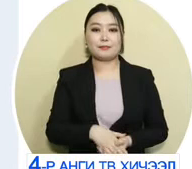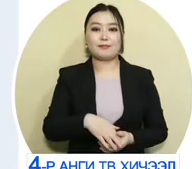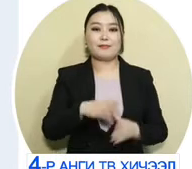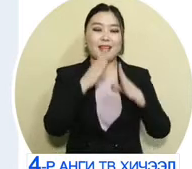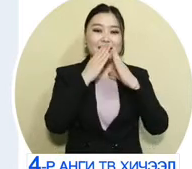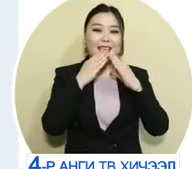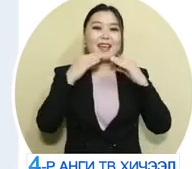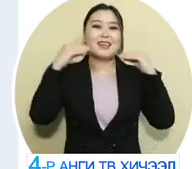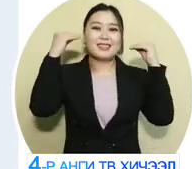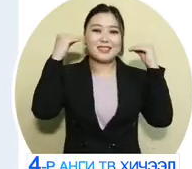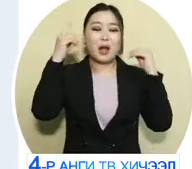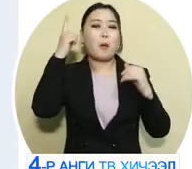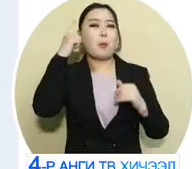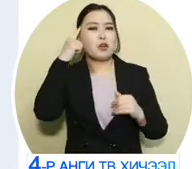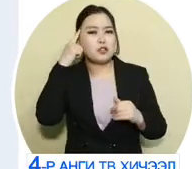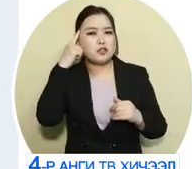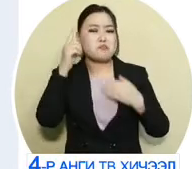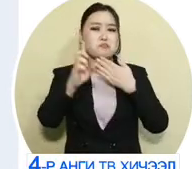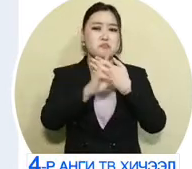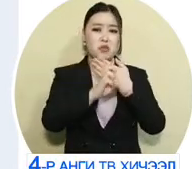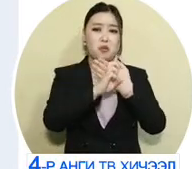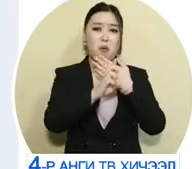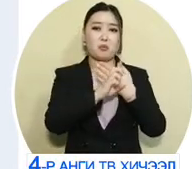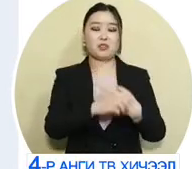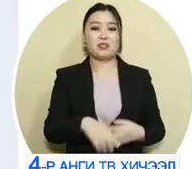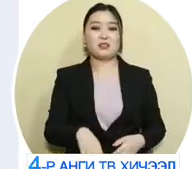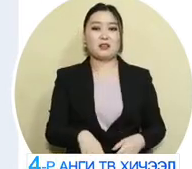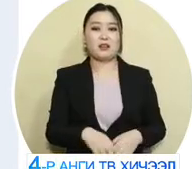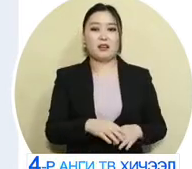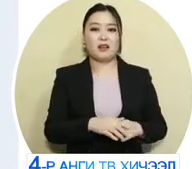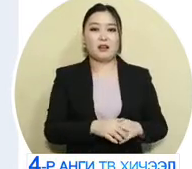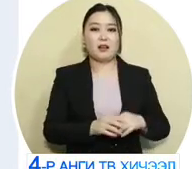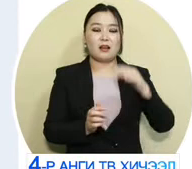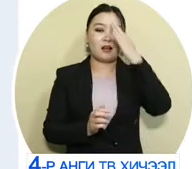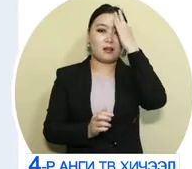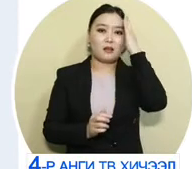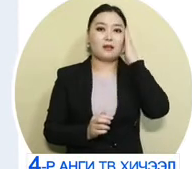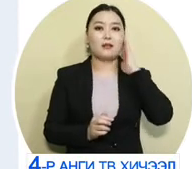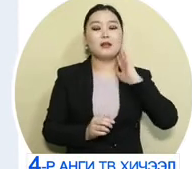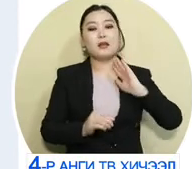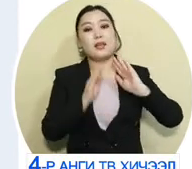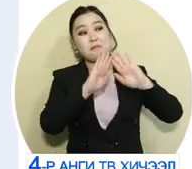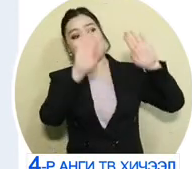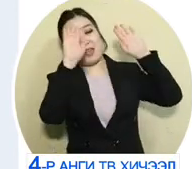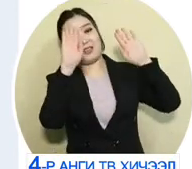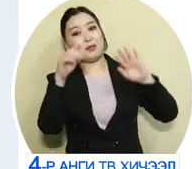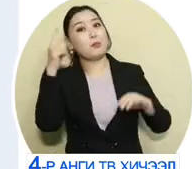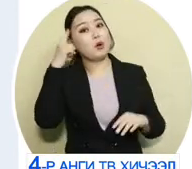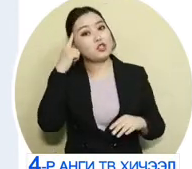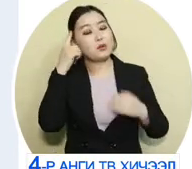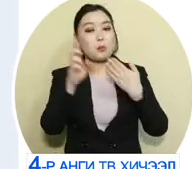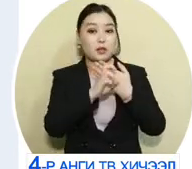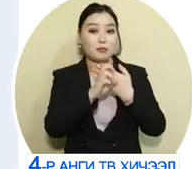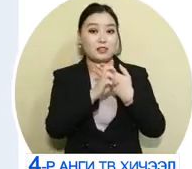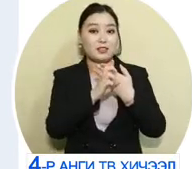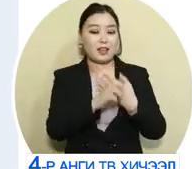имээсэн, бодсон, болгоомжилсан өнг аясууд харсан байна. Тэгэхээр энэ дээр ямар нүүрний хувирал, биеийн хөдөлгөө хийж болох